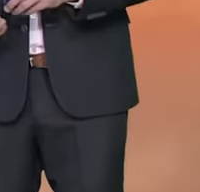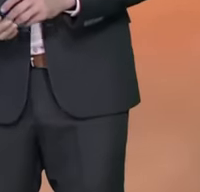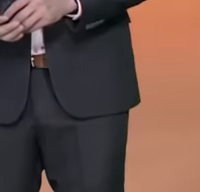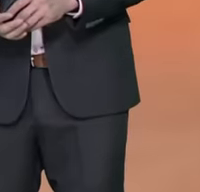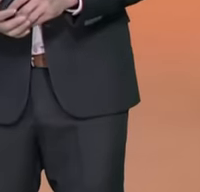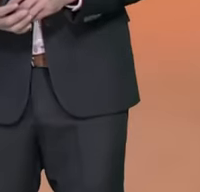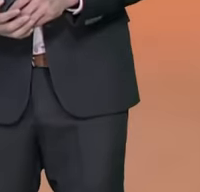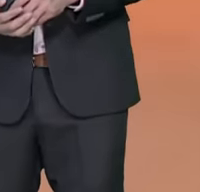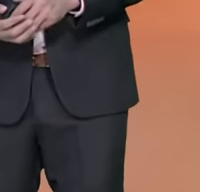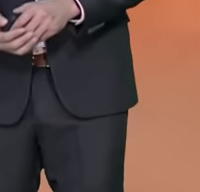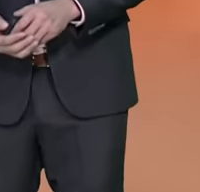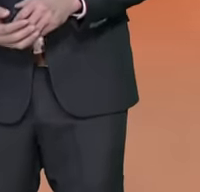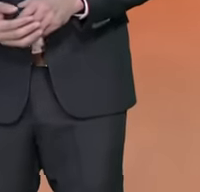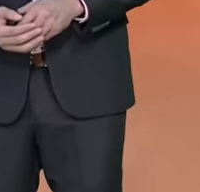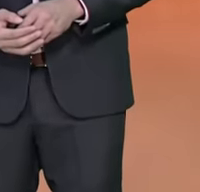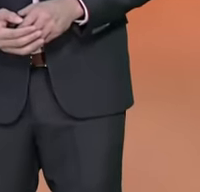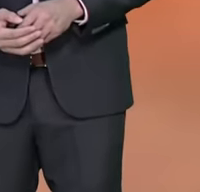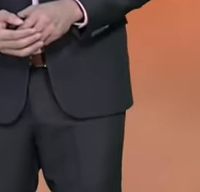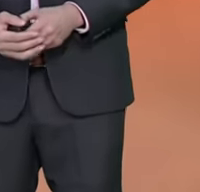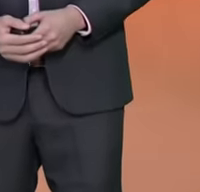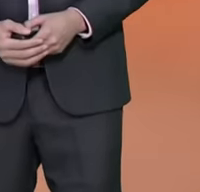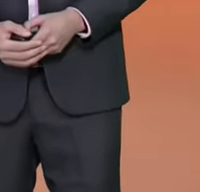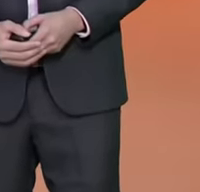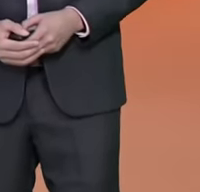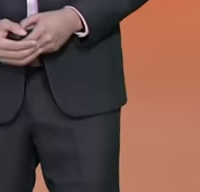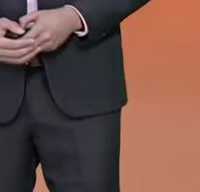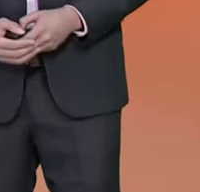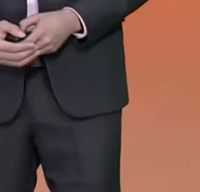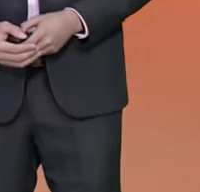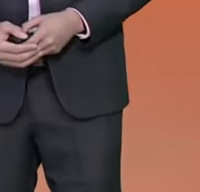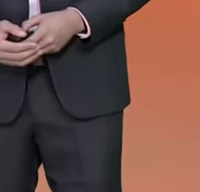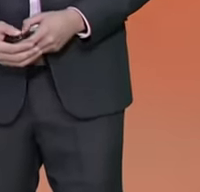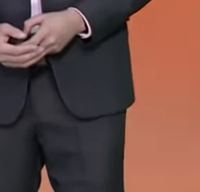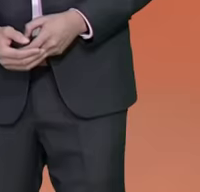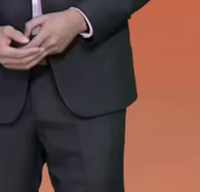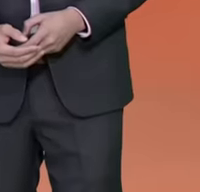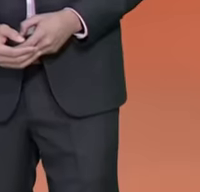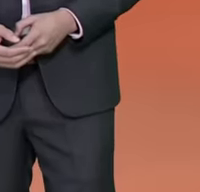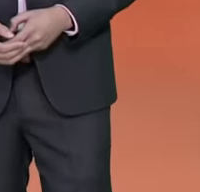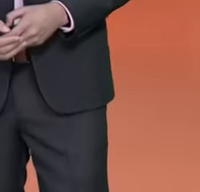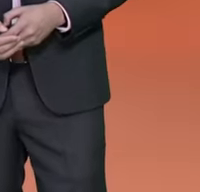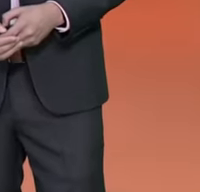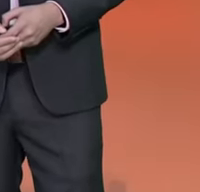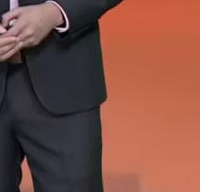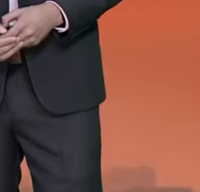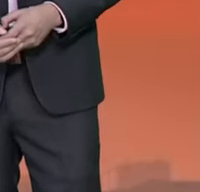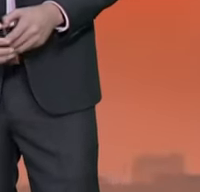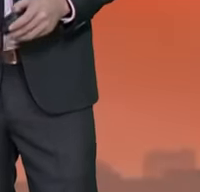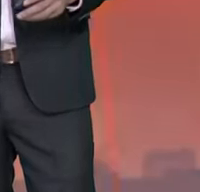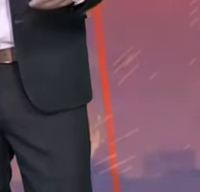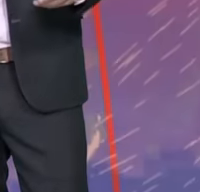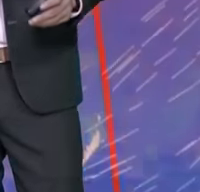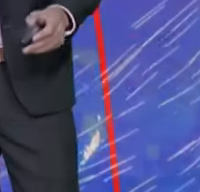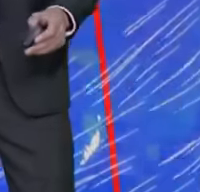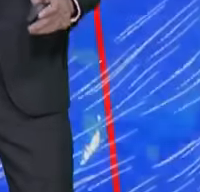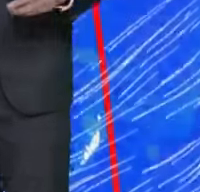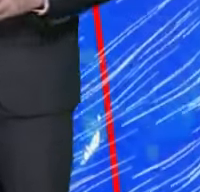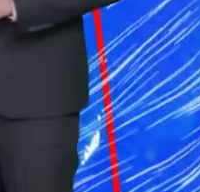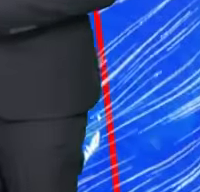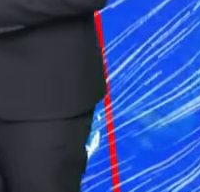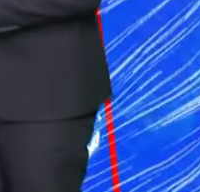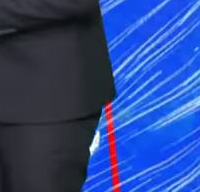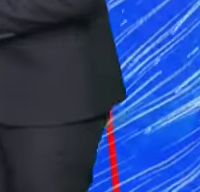stroke, iwasan po ang mabibigat na gawain kapag mainit at dalasan ang pag-inom ng tubig. Patuloy pa magdadala ng mainit na panahon